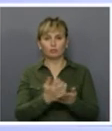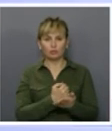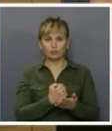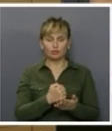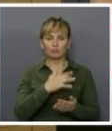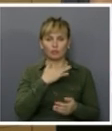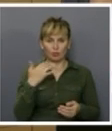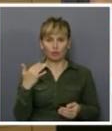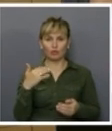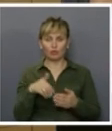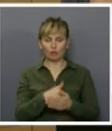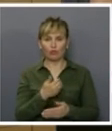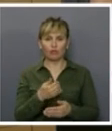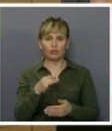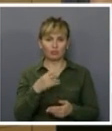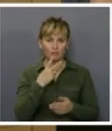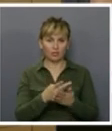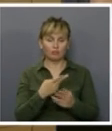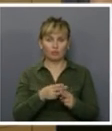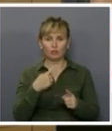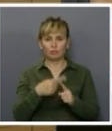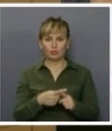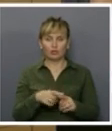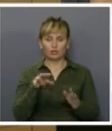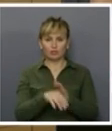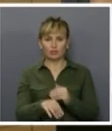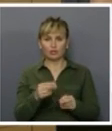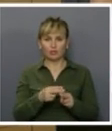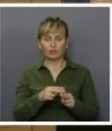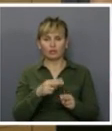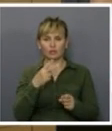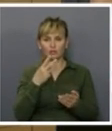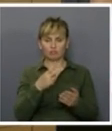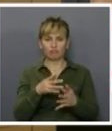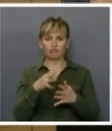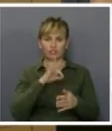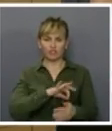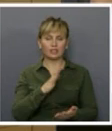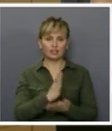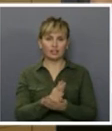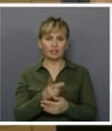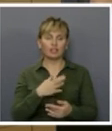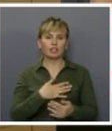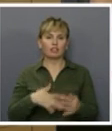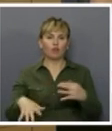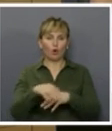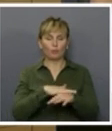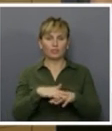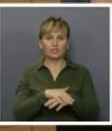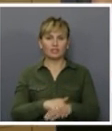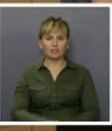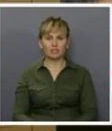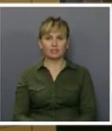много нового, мы видим это плюс. Значит, мы не просто так работаем, значит, есть какая-то отдача для нашего общества. Все